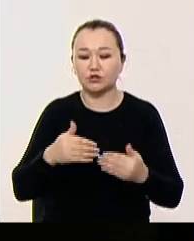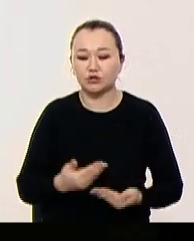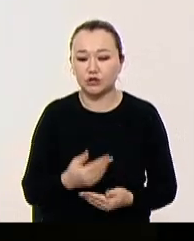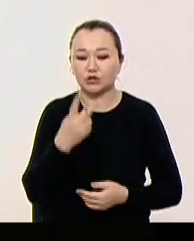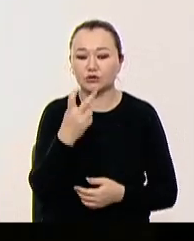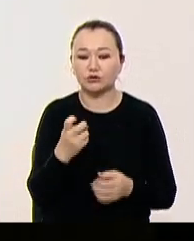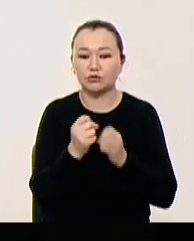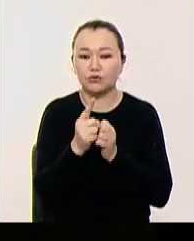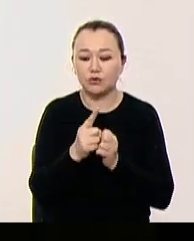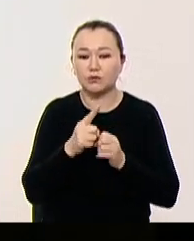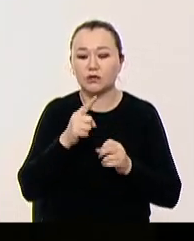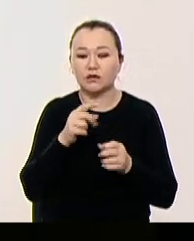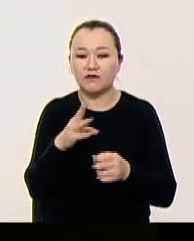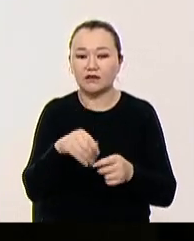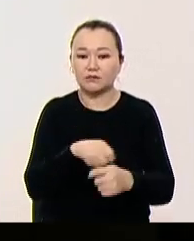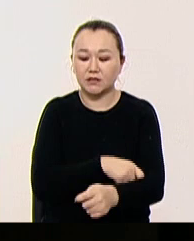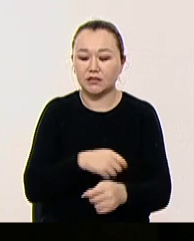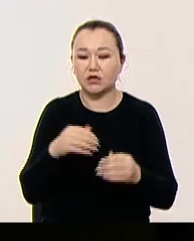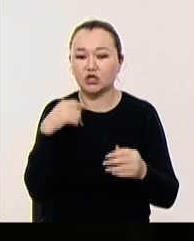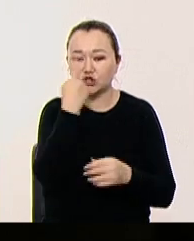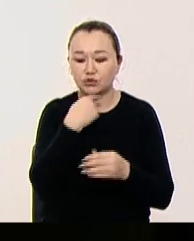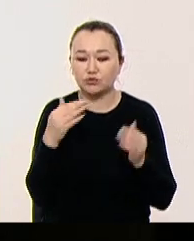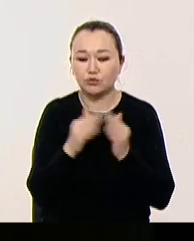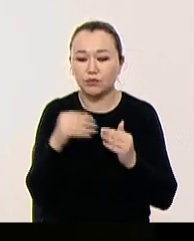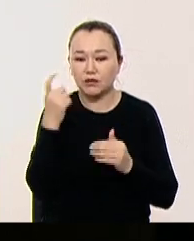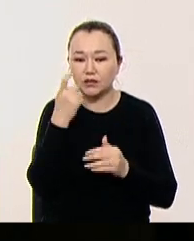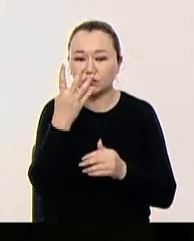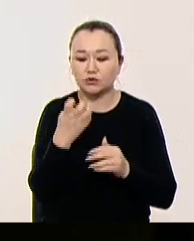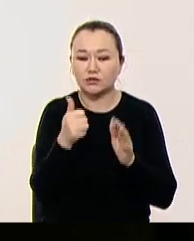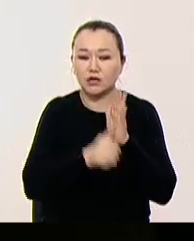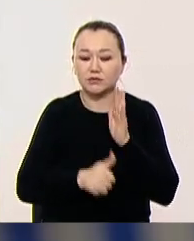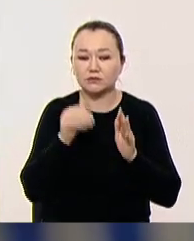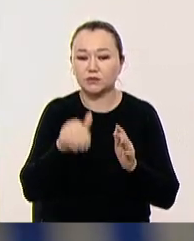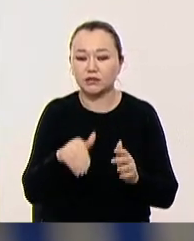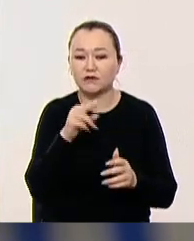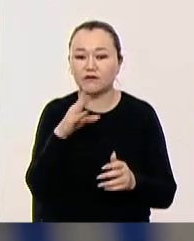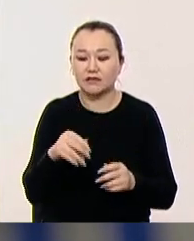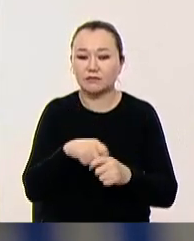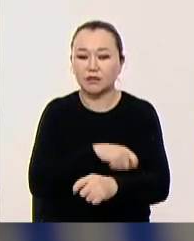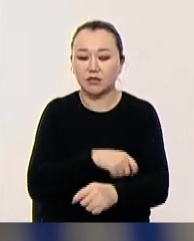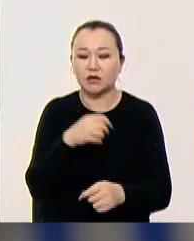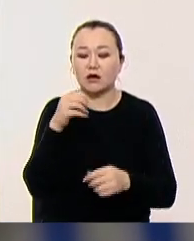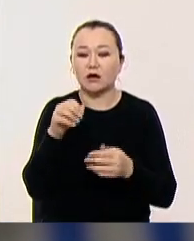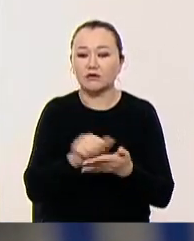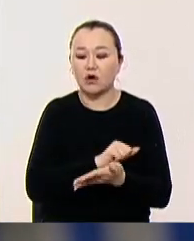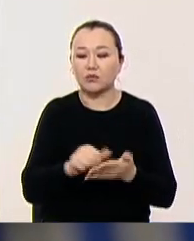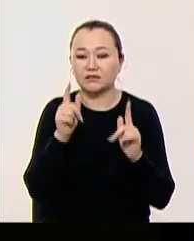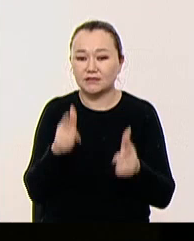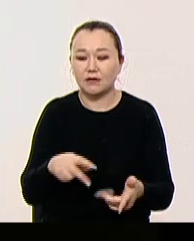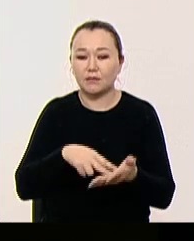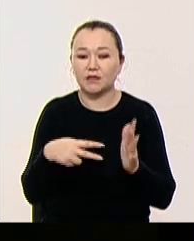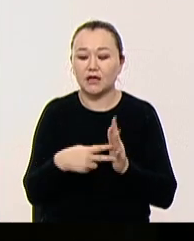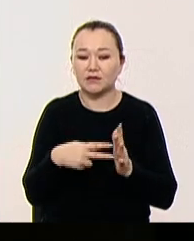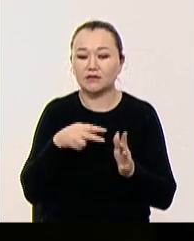мың шаршы метр, жеке тұрғын үй құрылысы 460 мың шаршы метр. Меморандумға сәйкес тұрғын үй пайдалануға беру